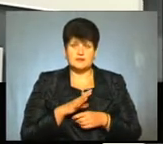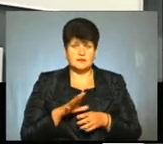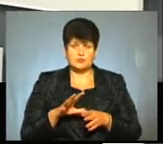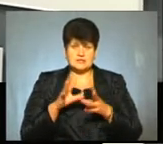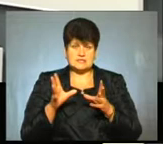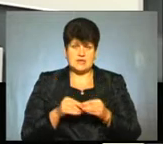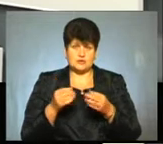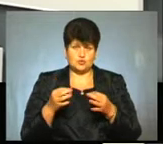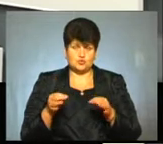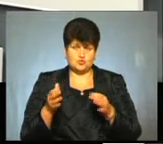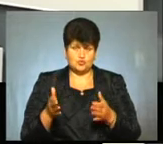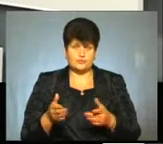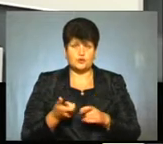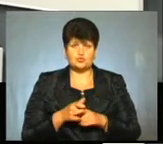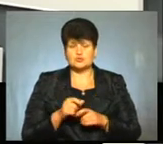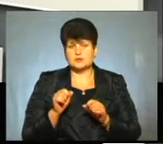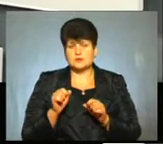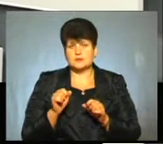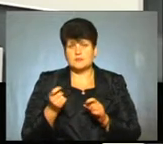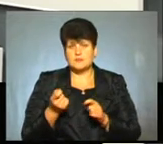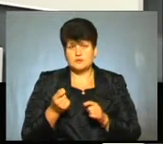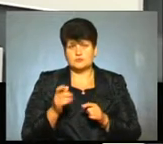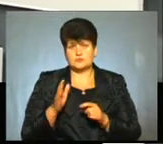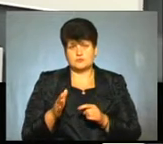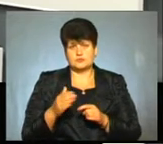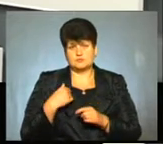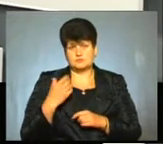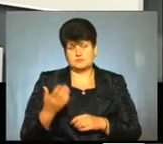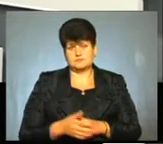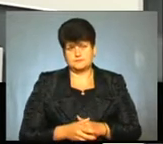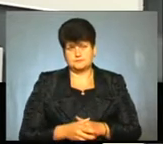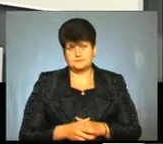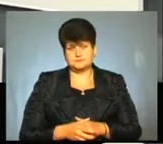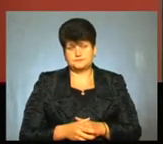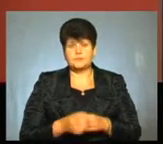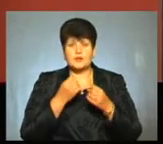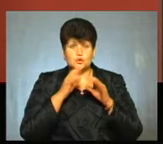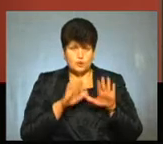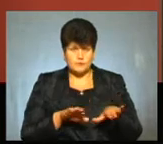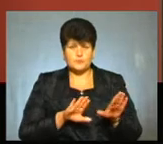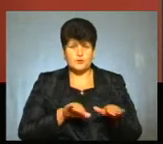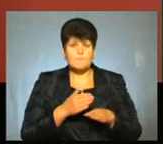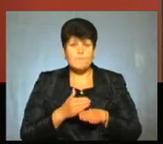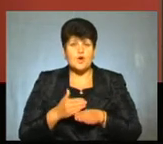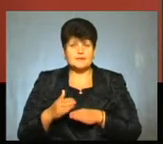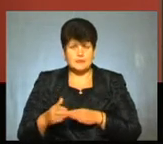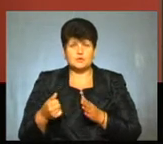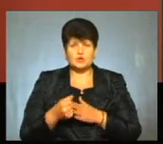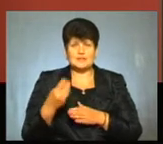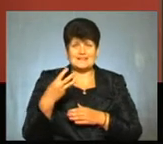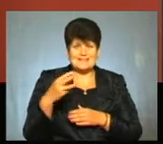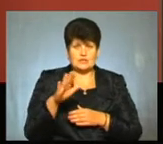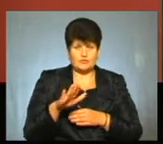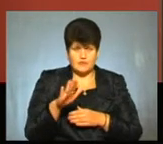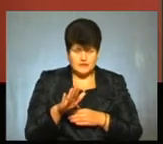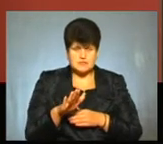не буде загальнодоступним і дуже мало ймовірно, що він буде пущений до голосування. Добре, тоді трохи по етапах. До